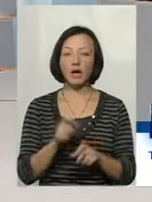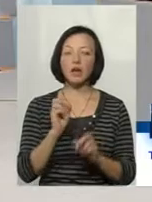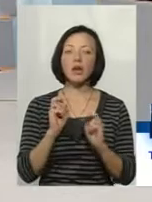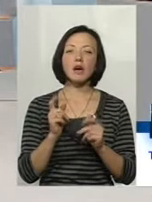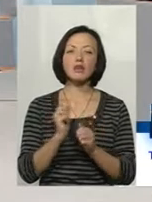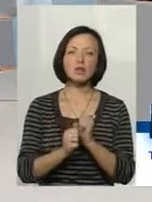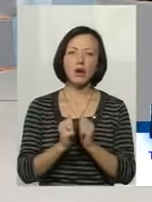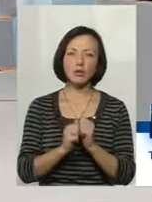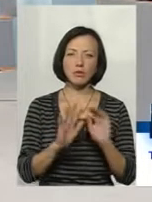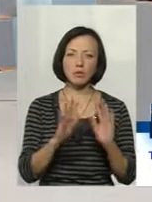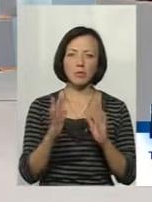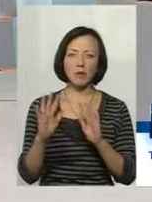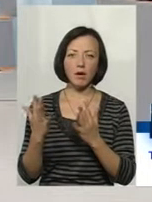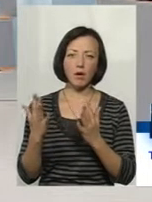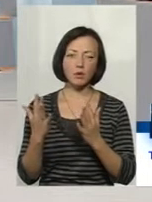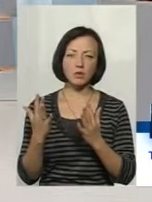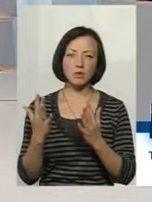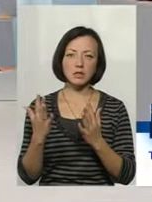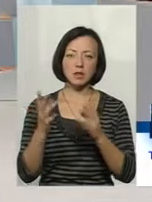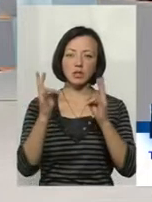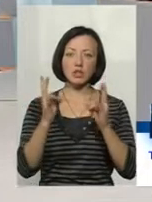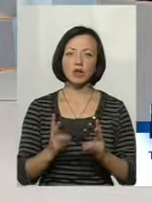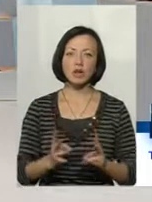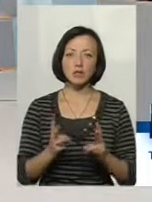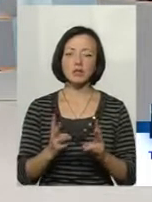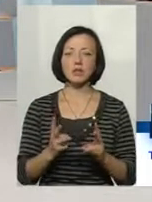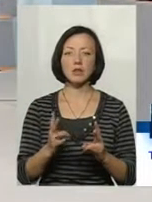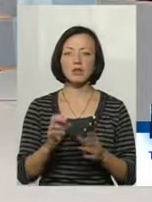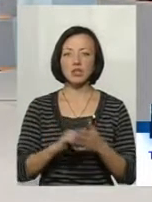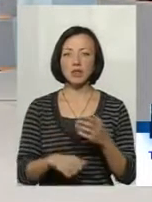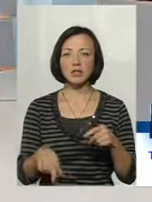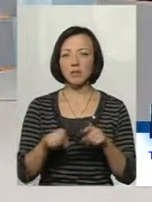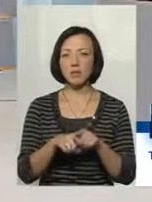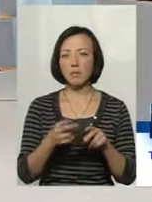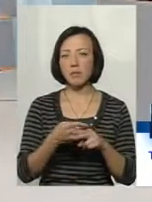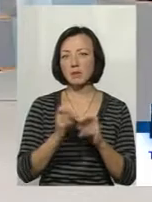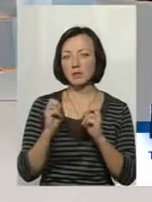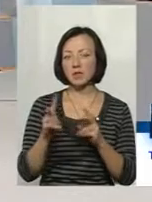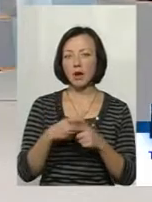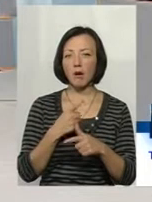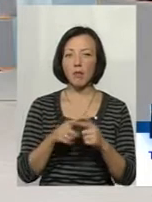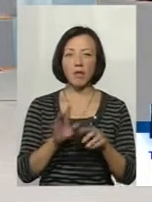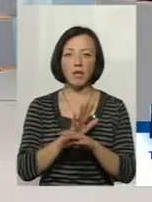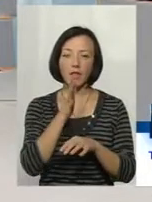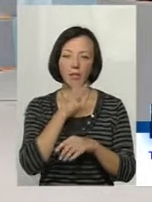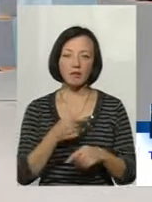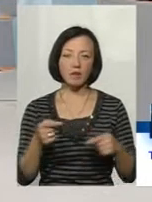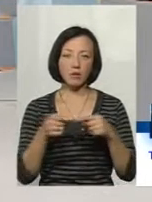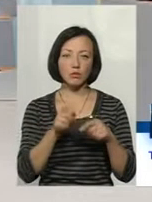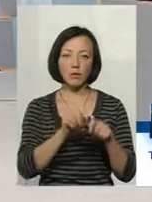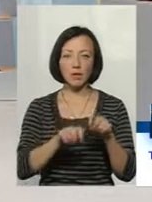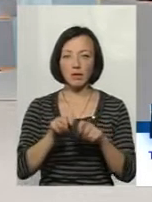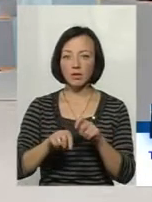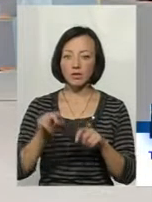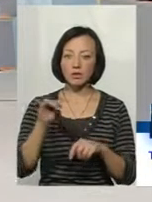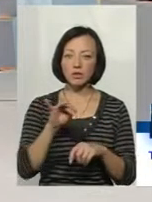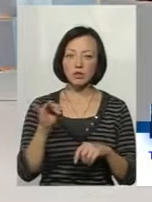трапляються, власне, у ті нещасні випадки через таку безпечність або невчасну перевірку, чи